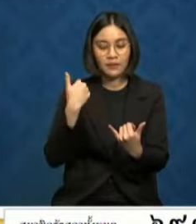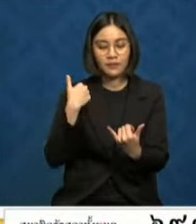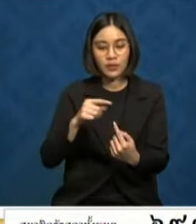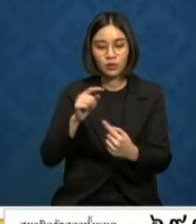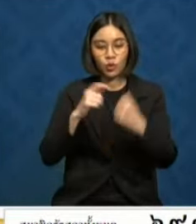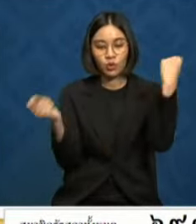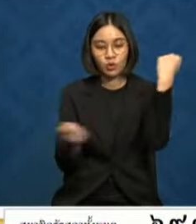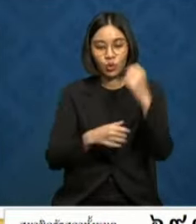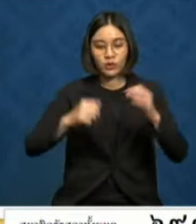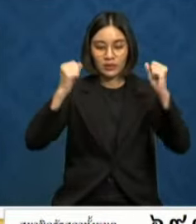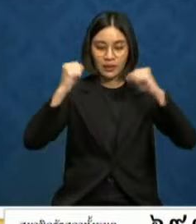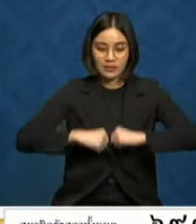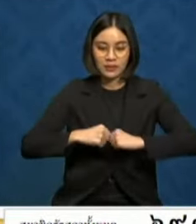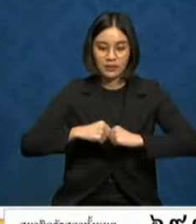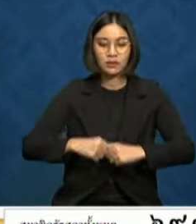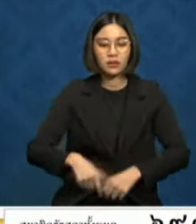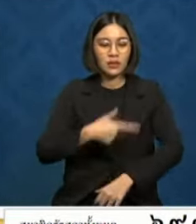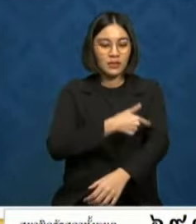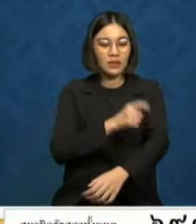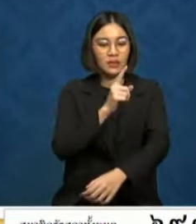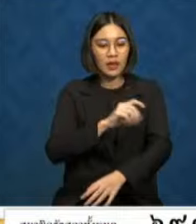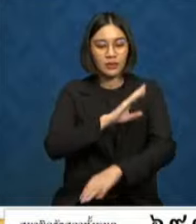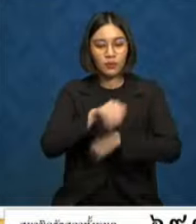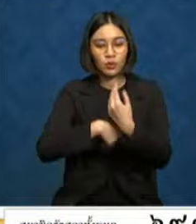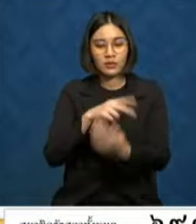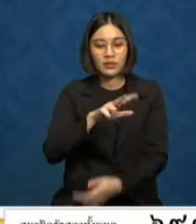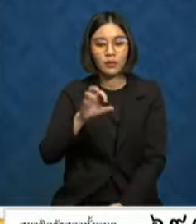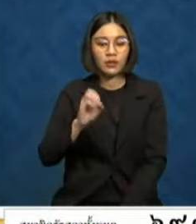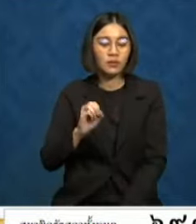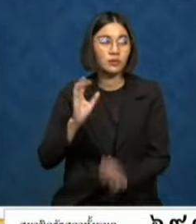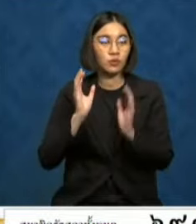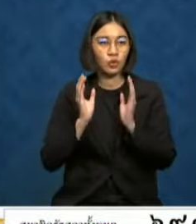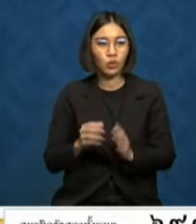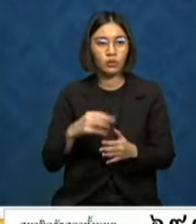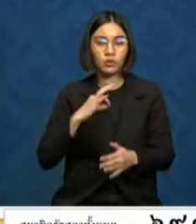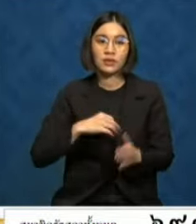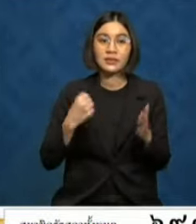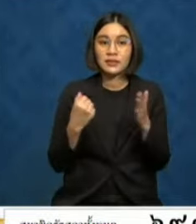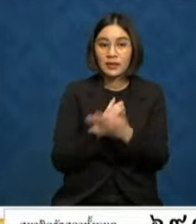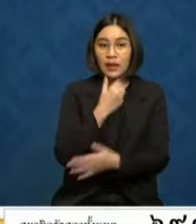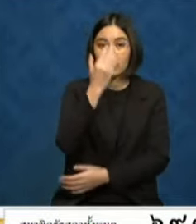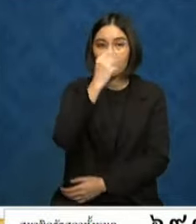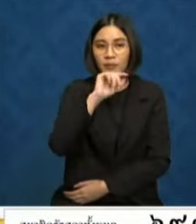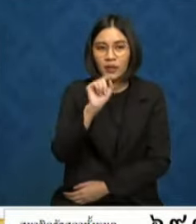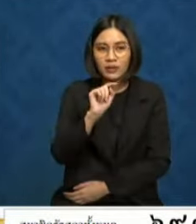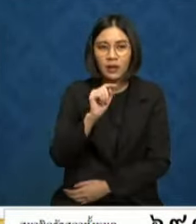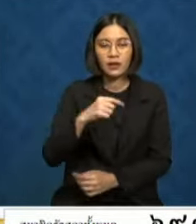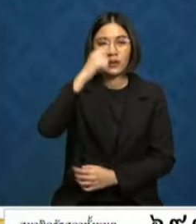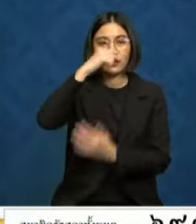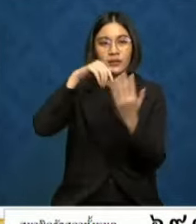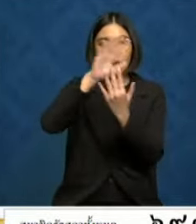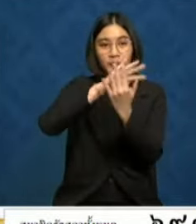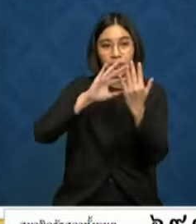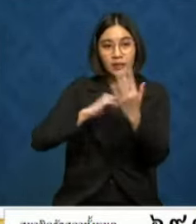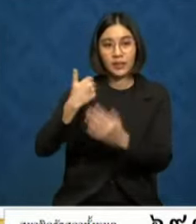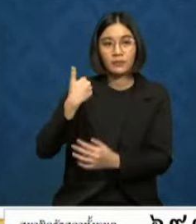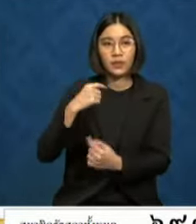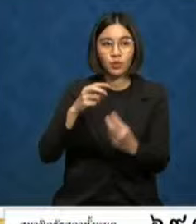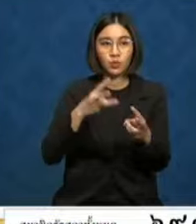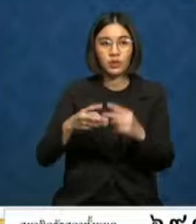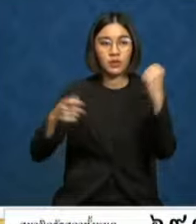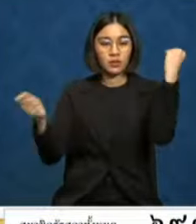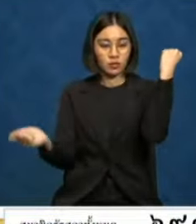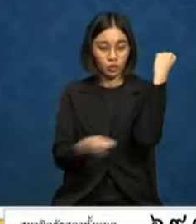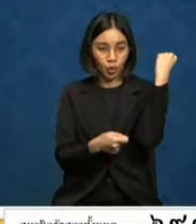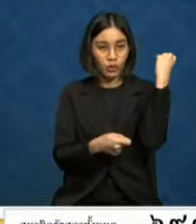โทษตัดสินประหารชีวิตอยู่รวม390คนน่าเสียดายครับว่าเมืองไทยเรามีการลงโทษประ